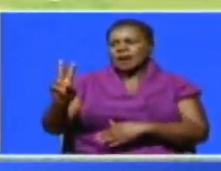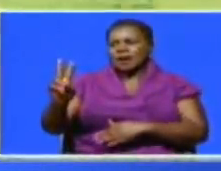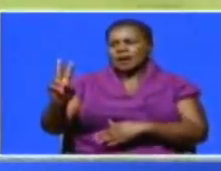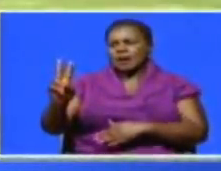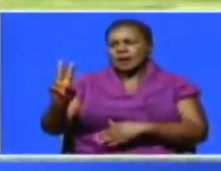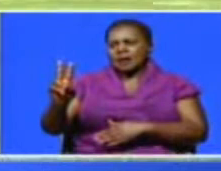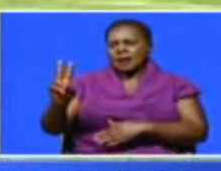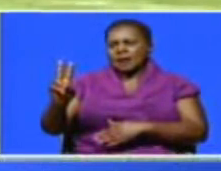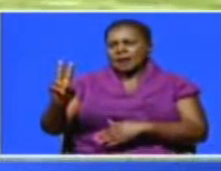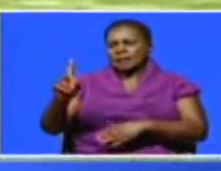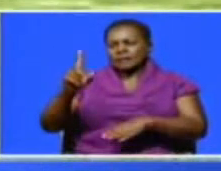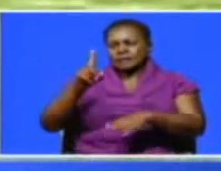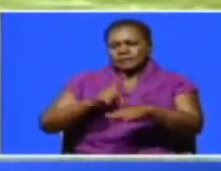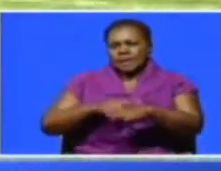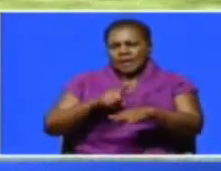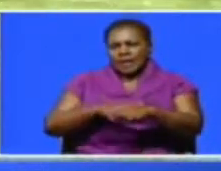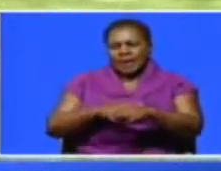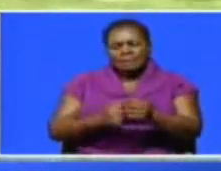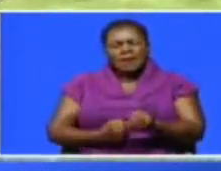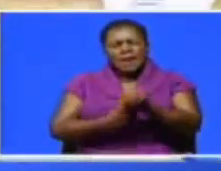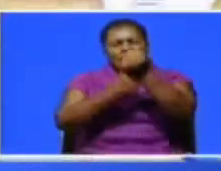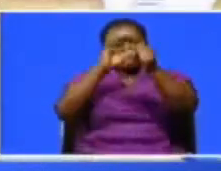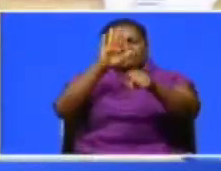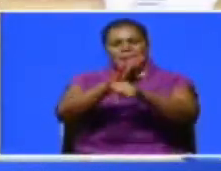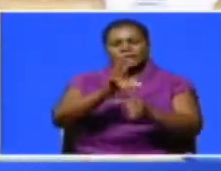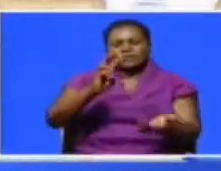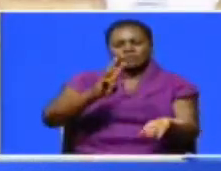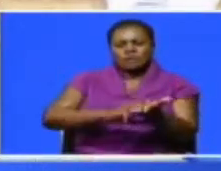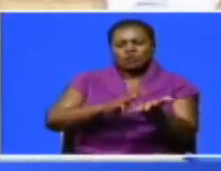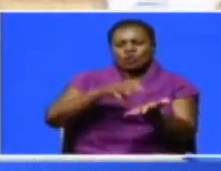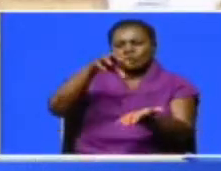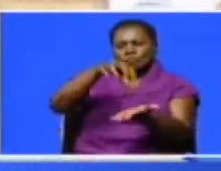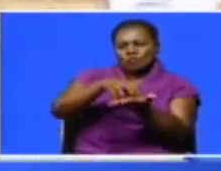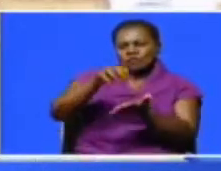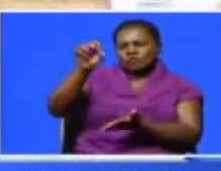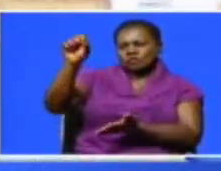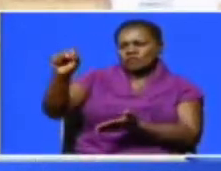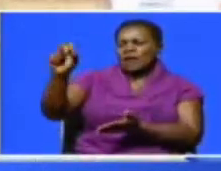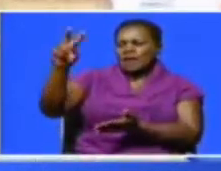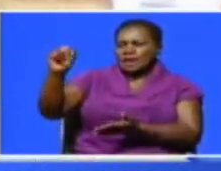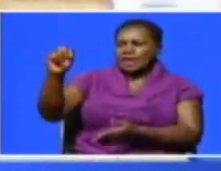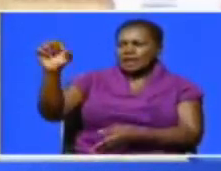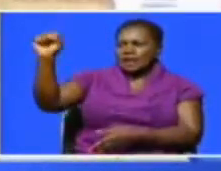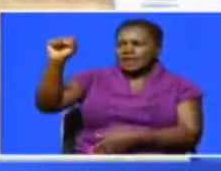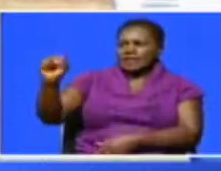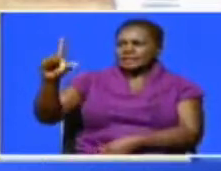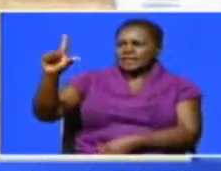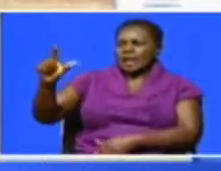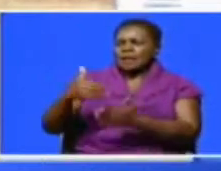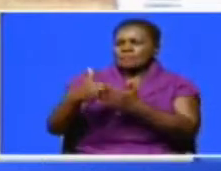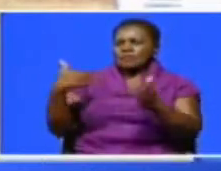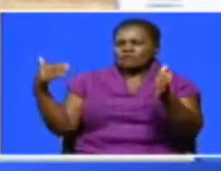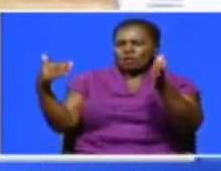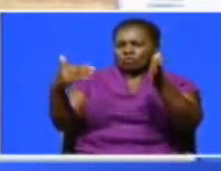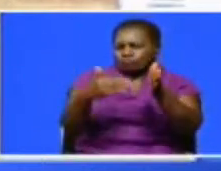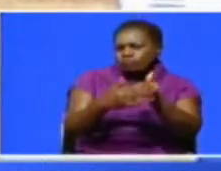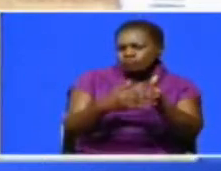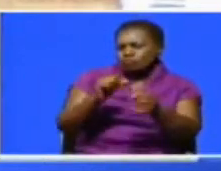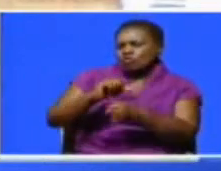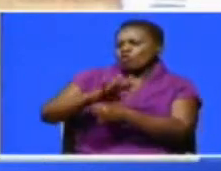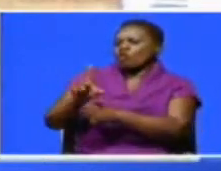8, akiwa msaada wa maana kwa Migori iliyomaliza nafasi ya 5 NSL kabla ya ligi kusitishwa kwa